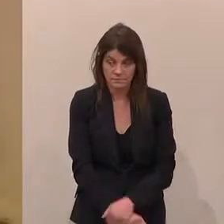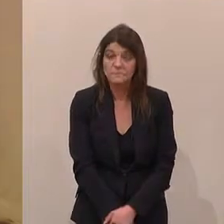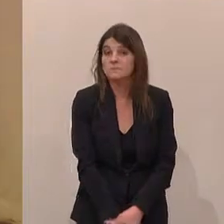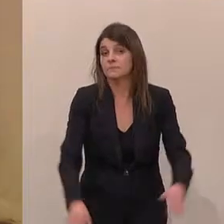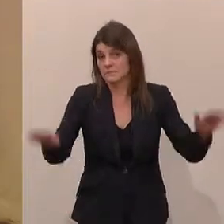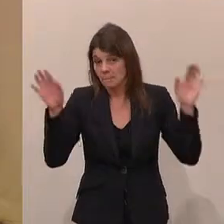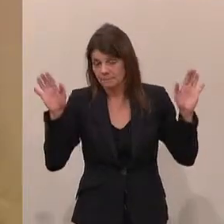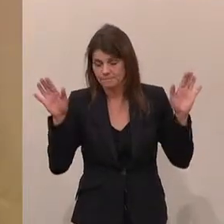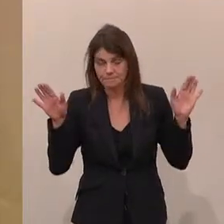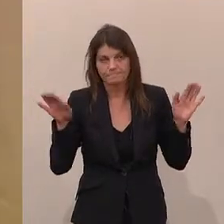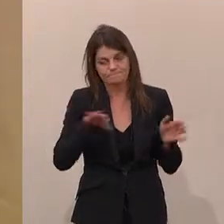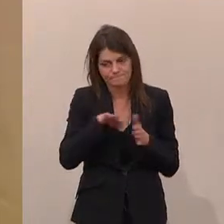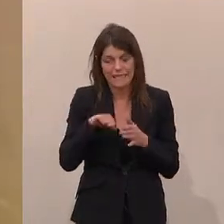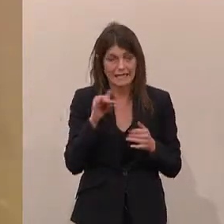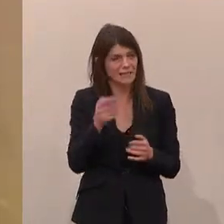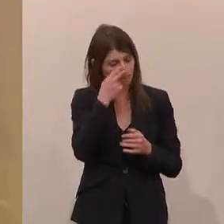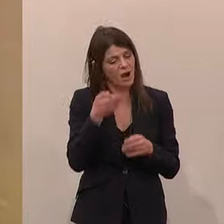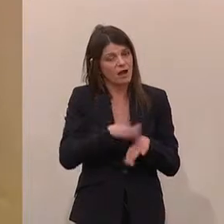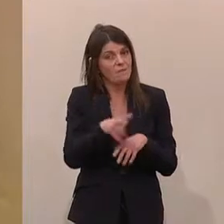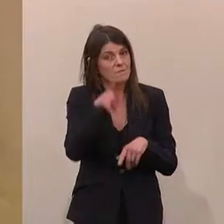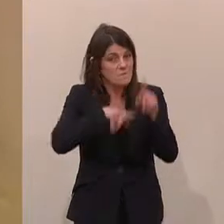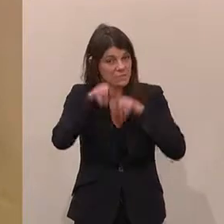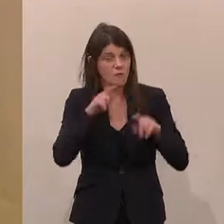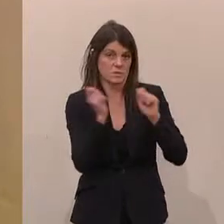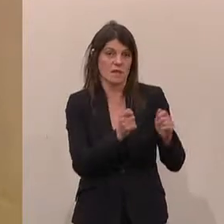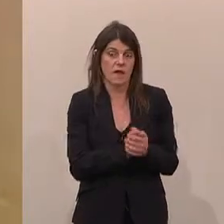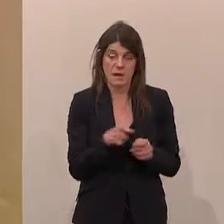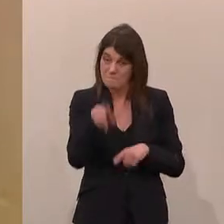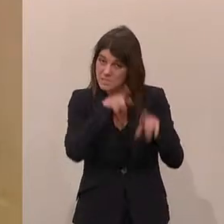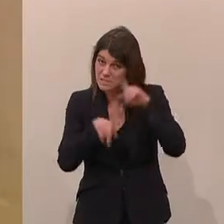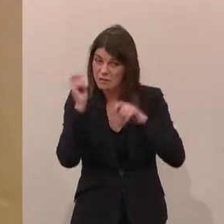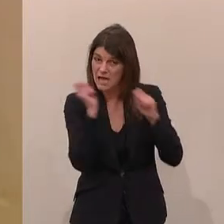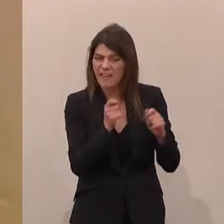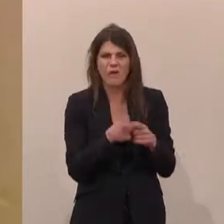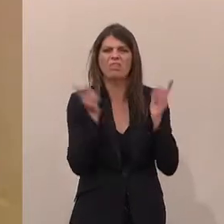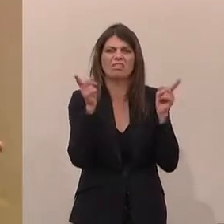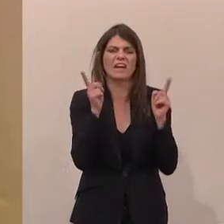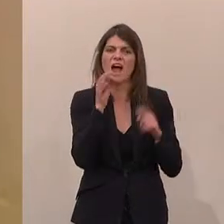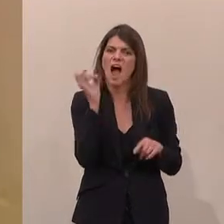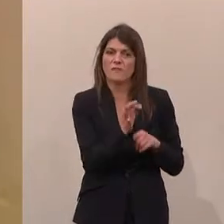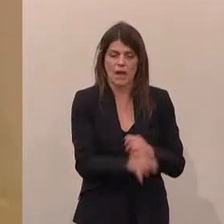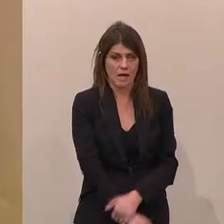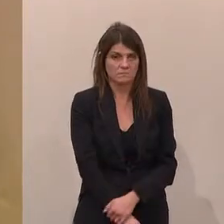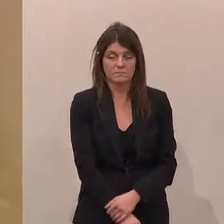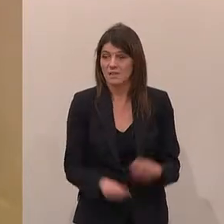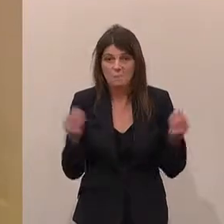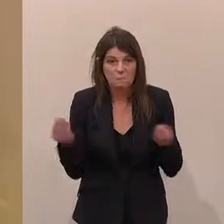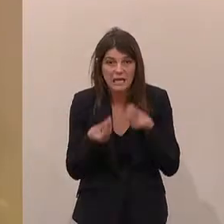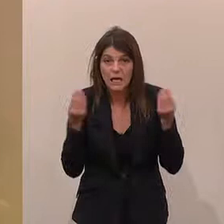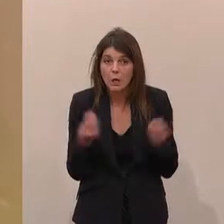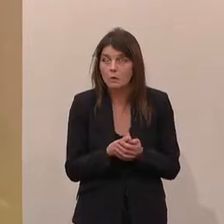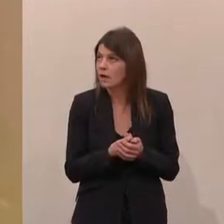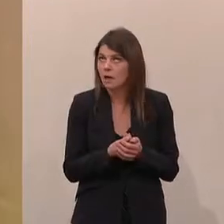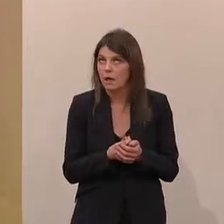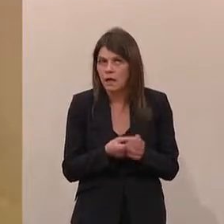Aber kommen wir zu diesem Misstrauensantrag. Dieser Misstrauensantrag, genauso wie diese dringliche Anfrage, die Begründung ist in so